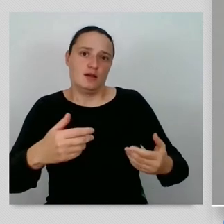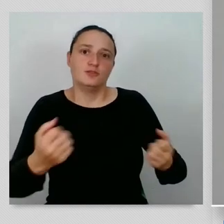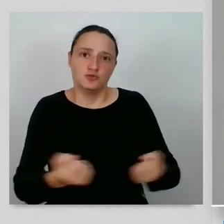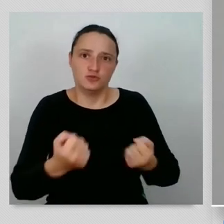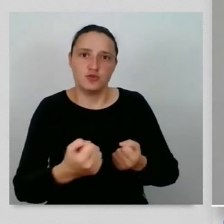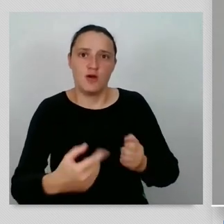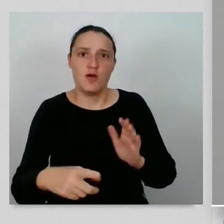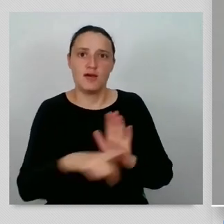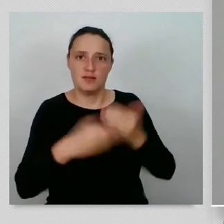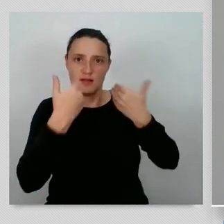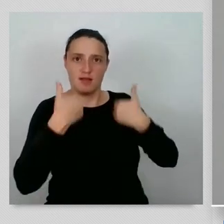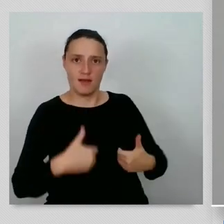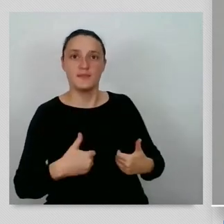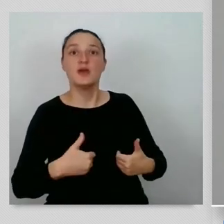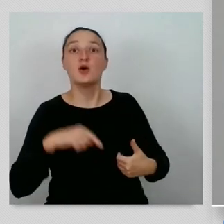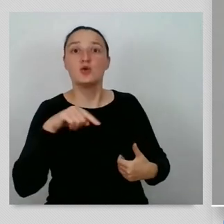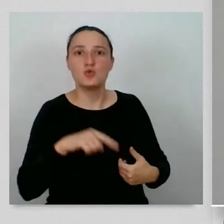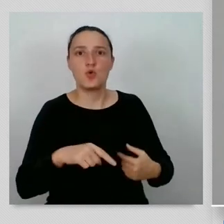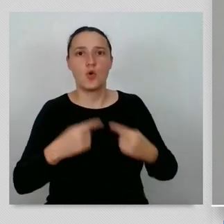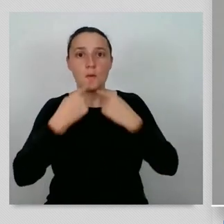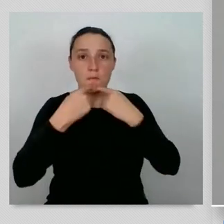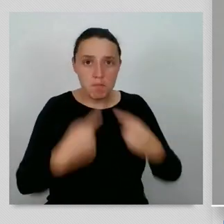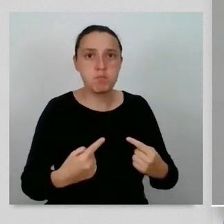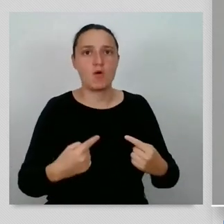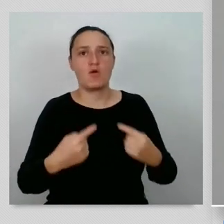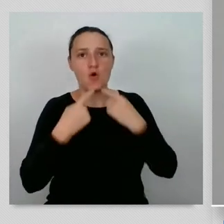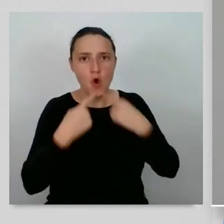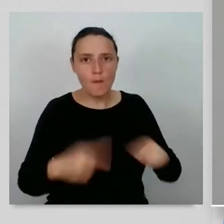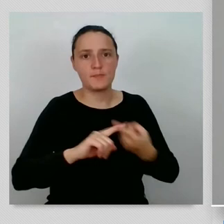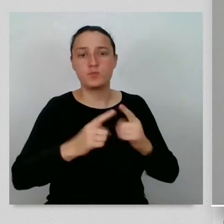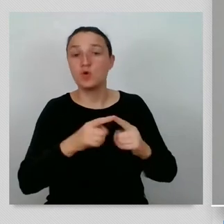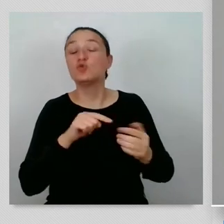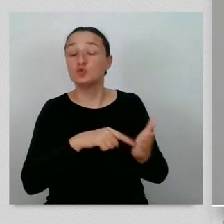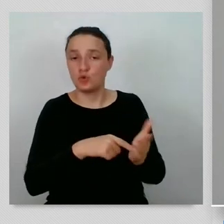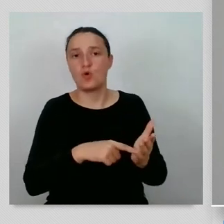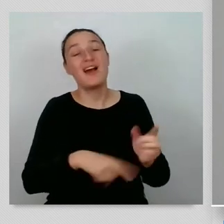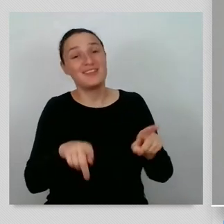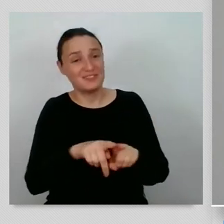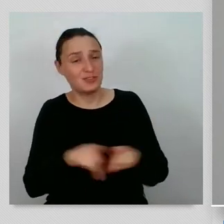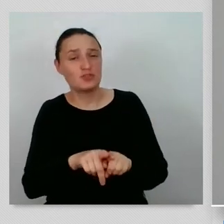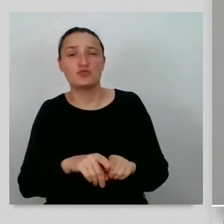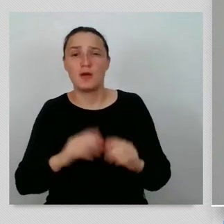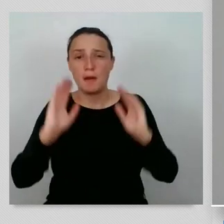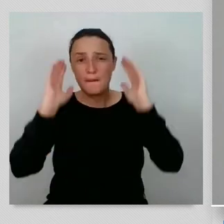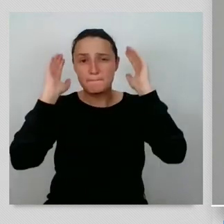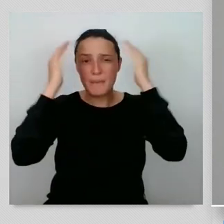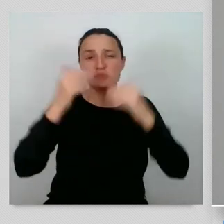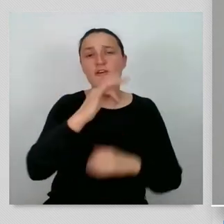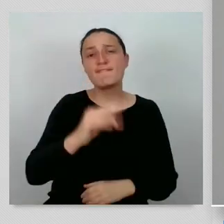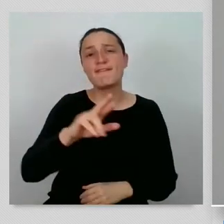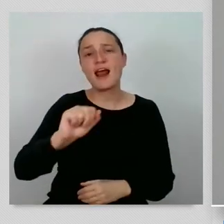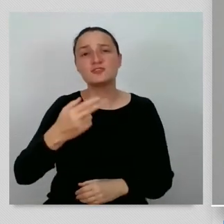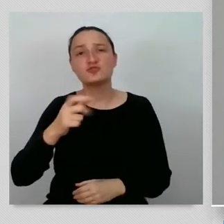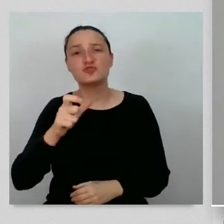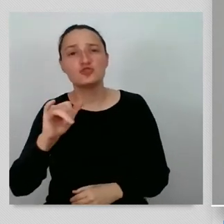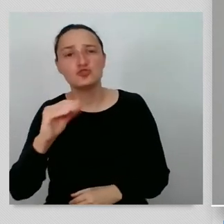klimatyczną i energetyczną, jest tym stanowiskiem pożądanym. O Laudato Si, o papieżu Franciszku tutaj pewnie też już mówić nie trzeba. Więc to podstawy takie